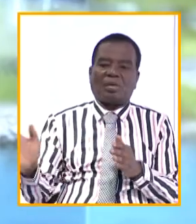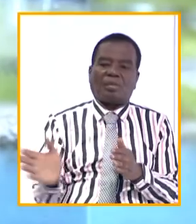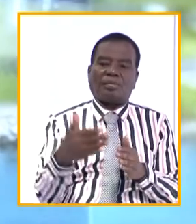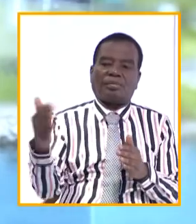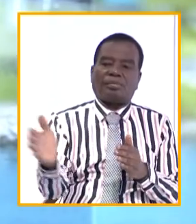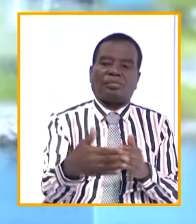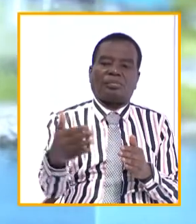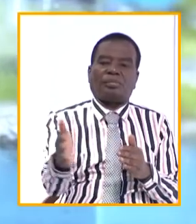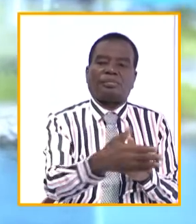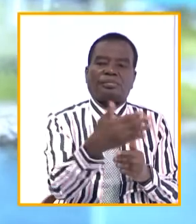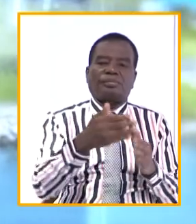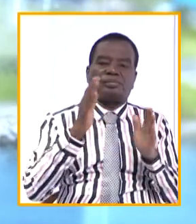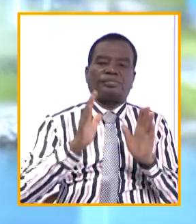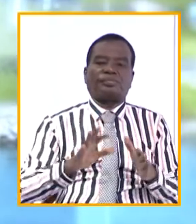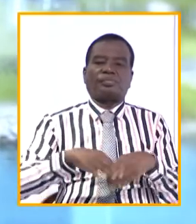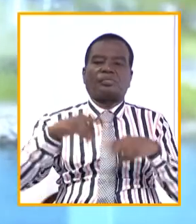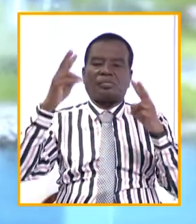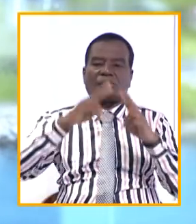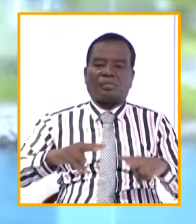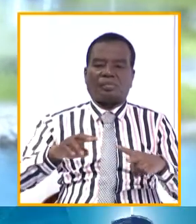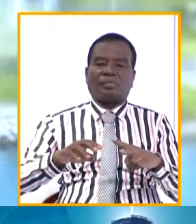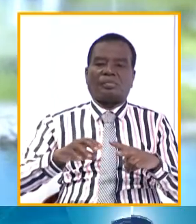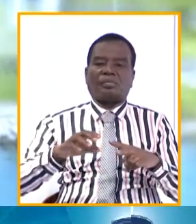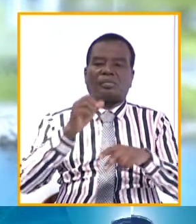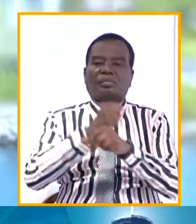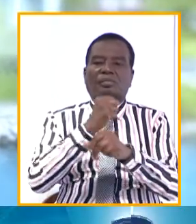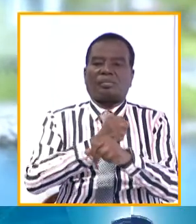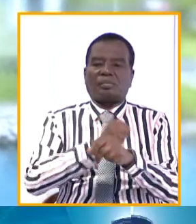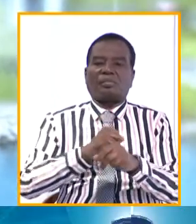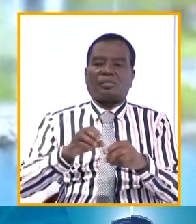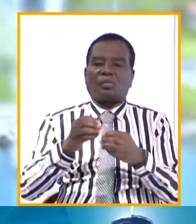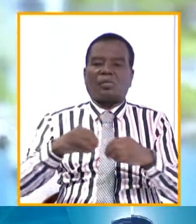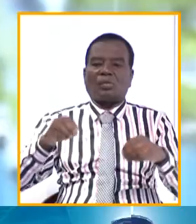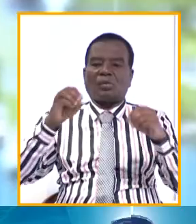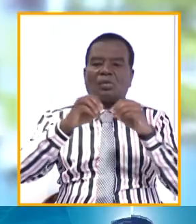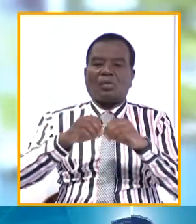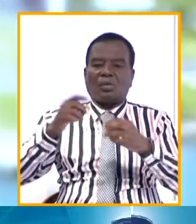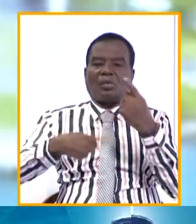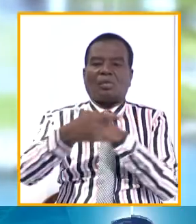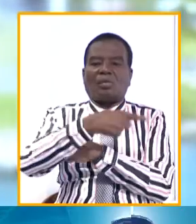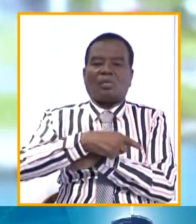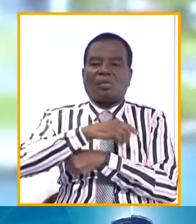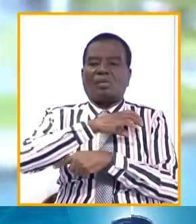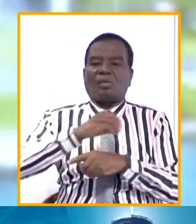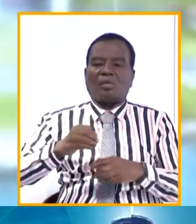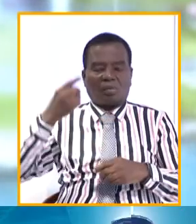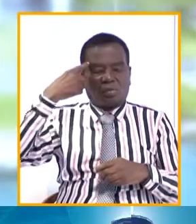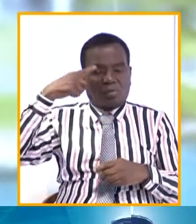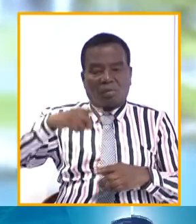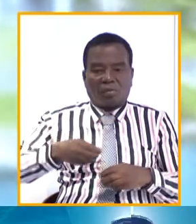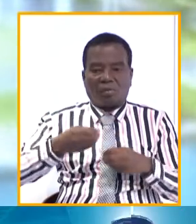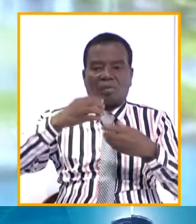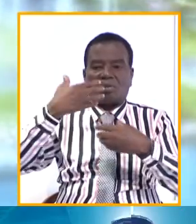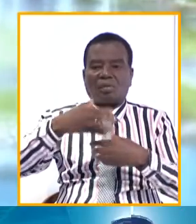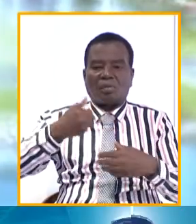ville d'Abidjan, réunies en mutuelle, ont organisé une journée pour valoriser leur métier. À travers cette mutuelle, elles entendent travailler à la